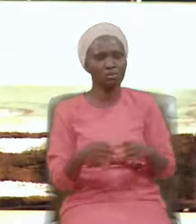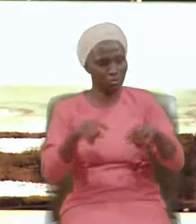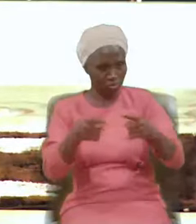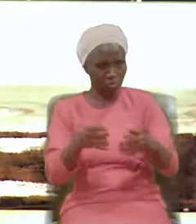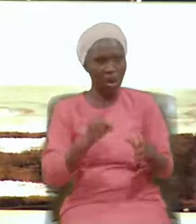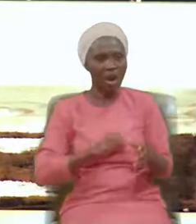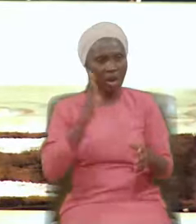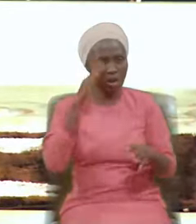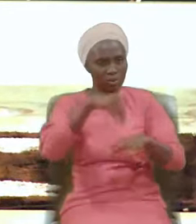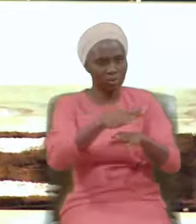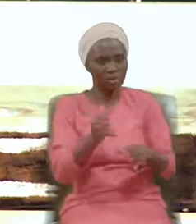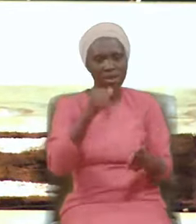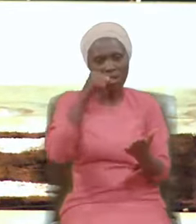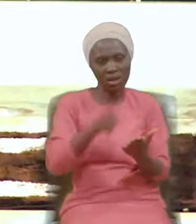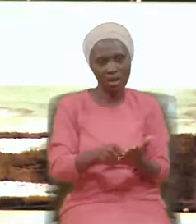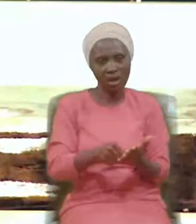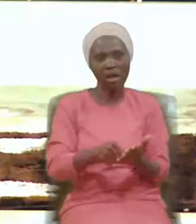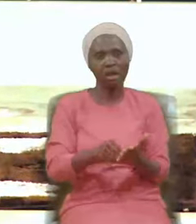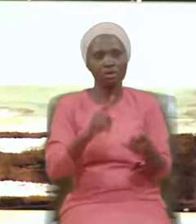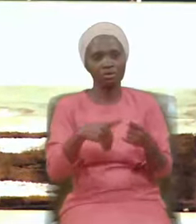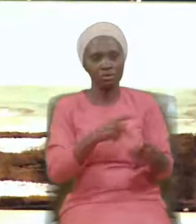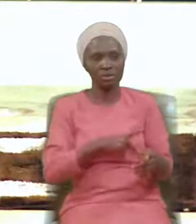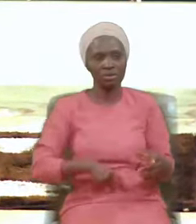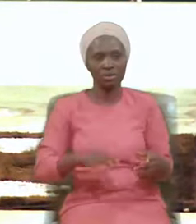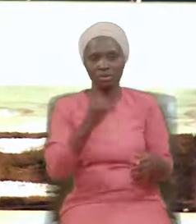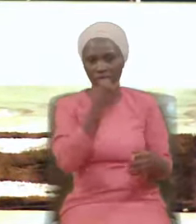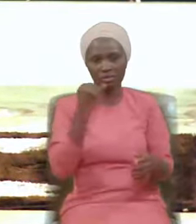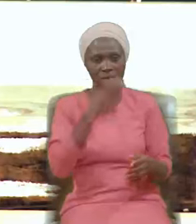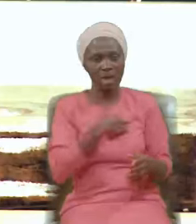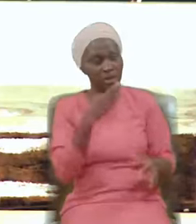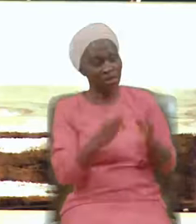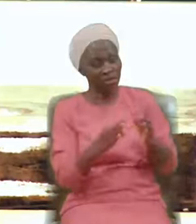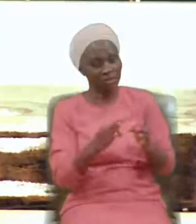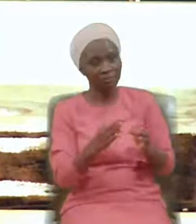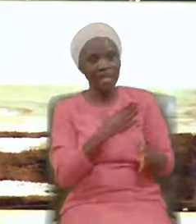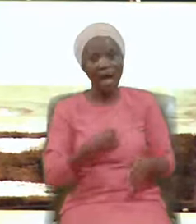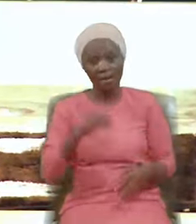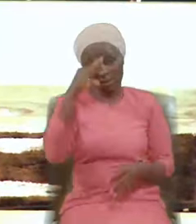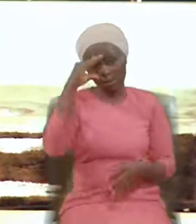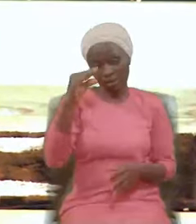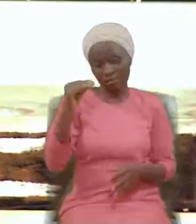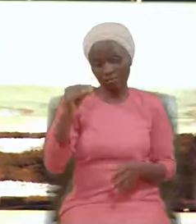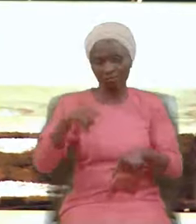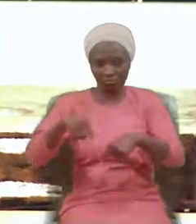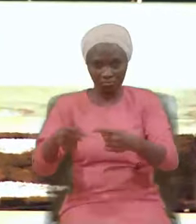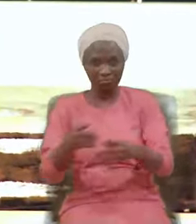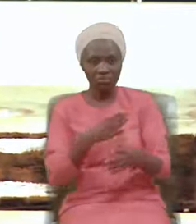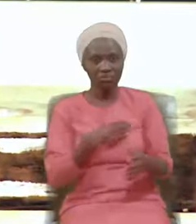rends-toi à Samarie, et j'enverrai une lettre au roi d'Israël. Il partit, prenant avec